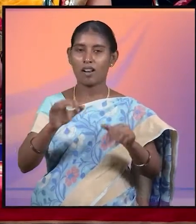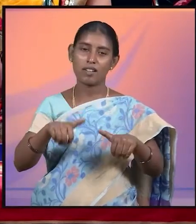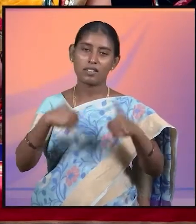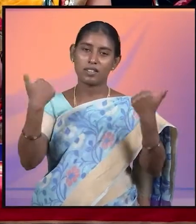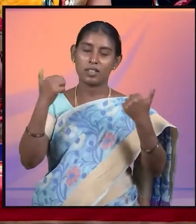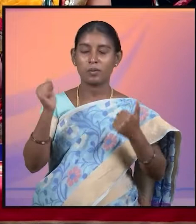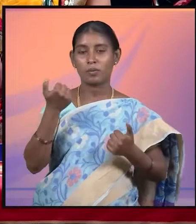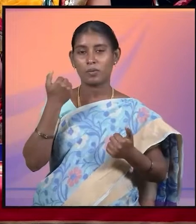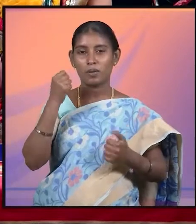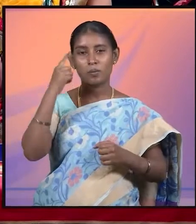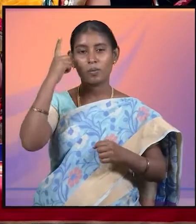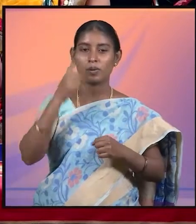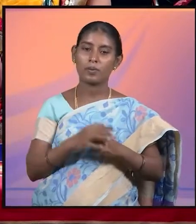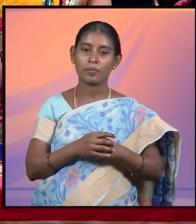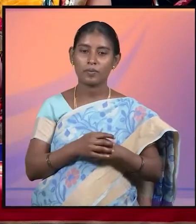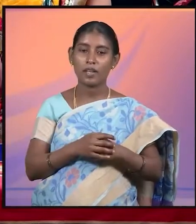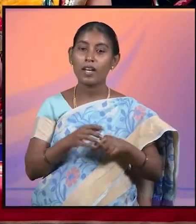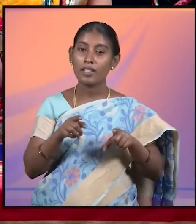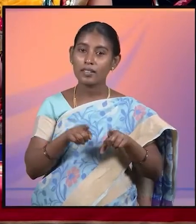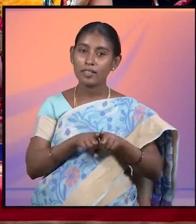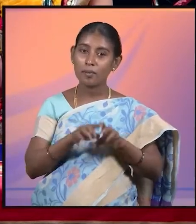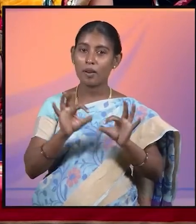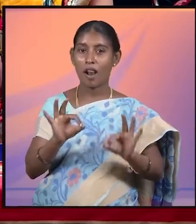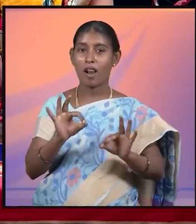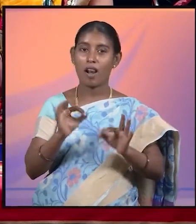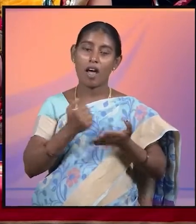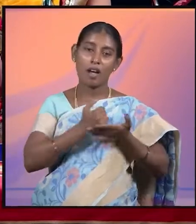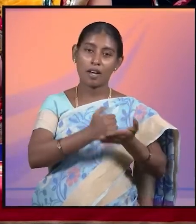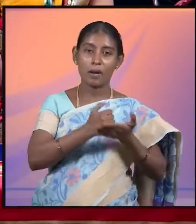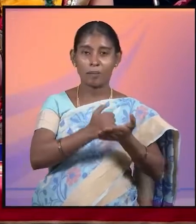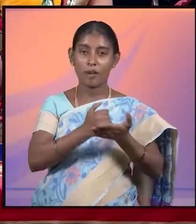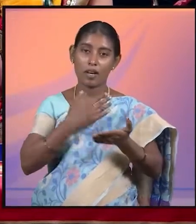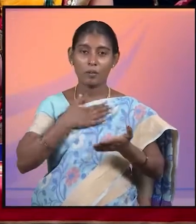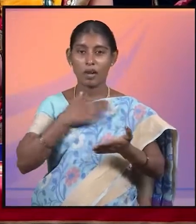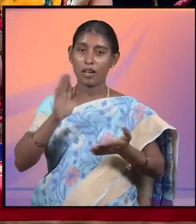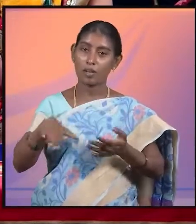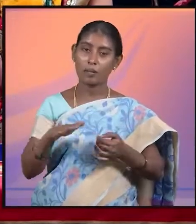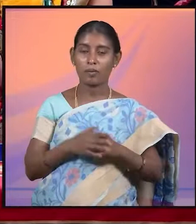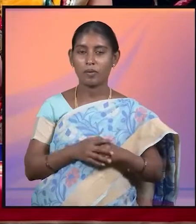நல்லாவே புரிஞ்சுக்கிட்டோம். அதோட மற்றவங்களுக்கு உதவலாம்னு நல்லாவே